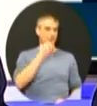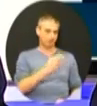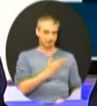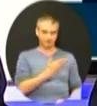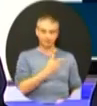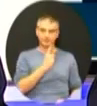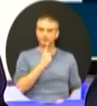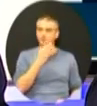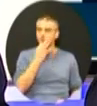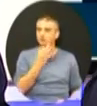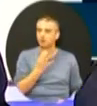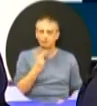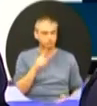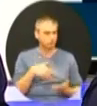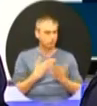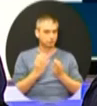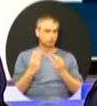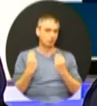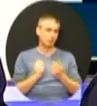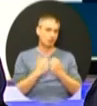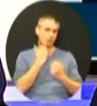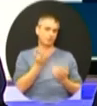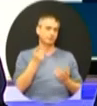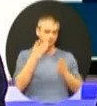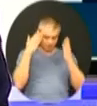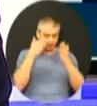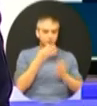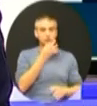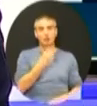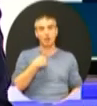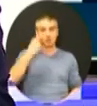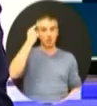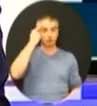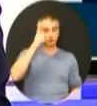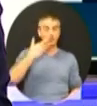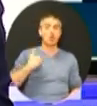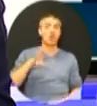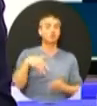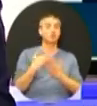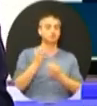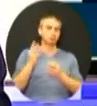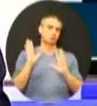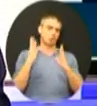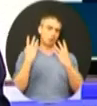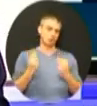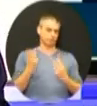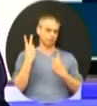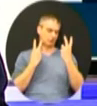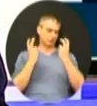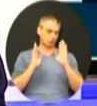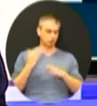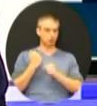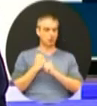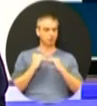אבל השאלה אם פשוט יוצ משפטי הוא טוב הוא לא טוב ולכן כאן צריך להתמקד השאלה אני חושב שמרבית היועצים משפטיים הם טובים הם מנוסים הם